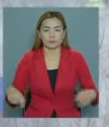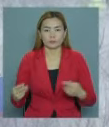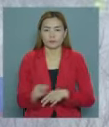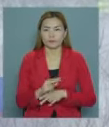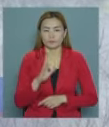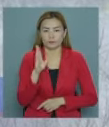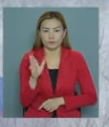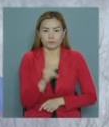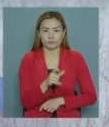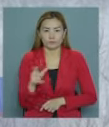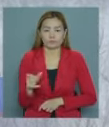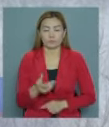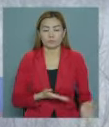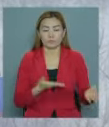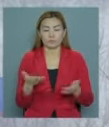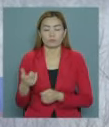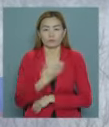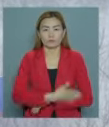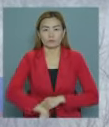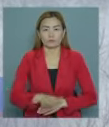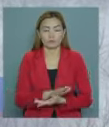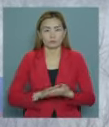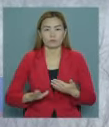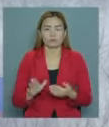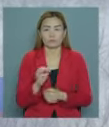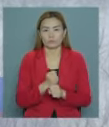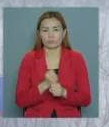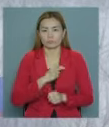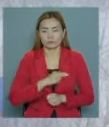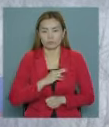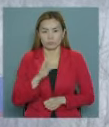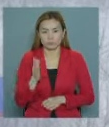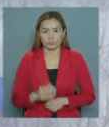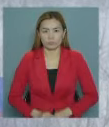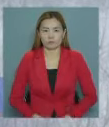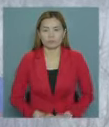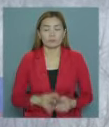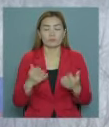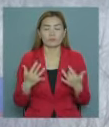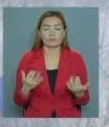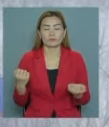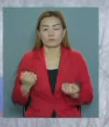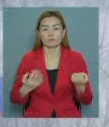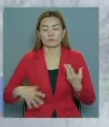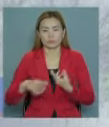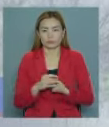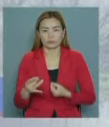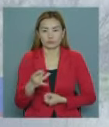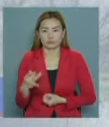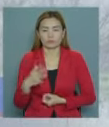келтірілмек. Тұрғындарды тарту арқылы көшелерді сәндендіру жұмыстарда жүргізілмекші. Оған қажетті техникалар